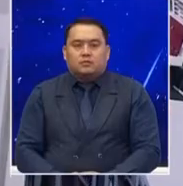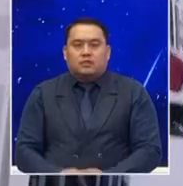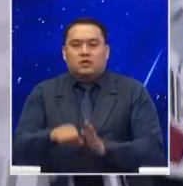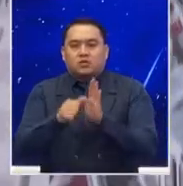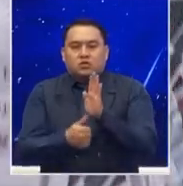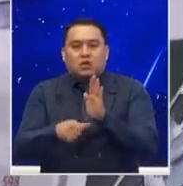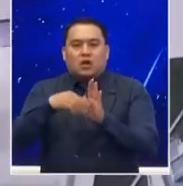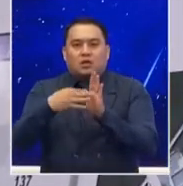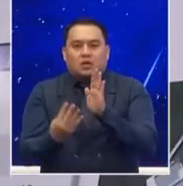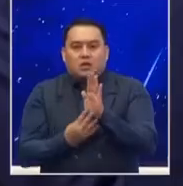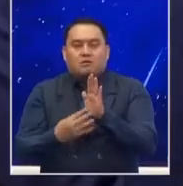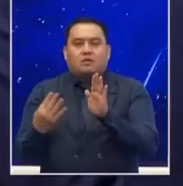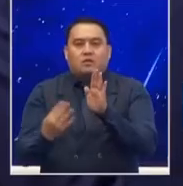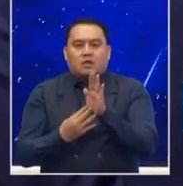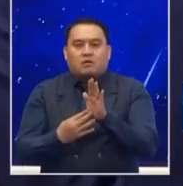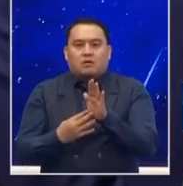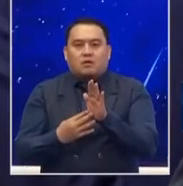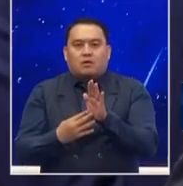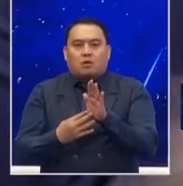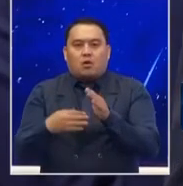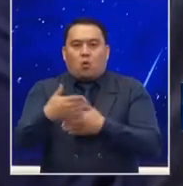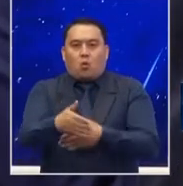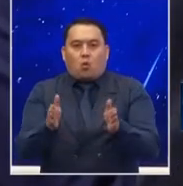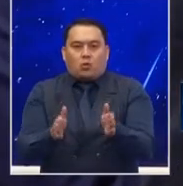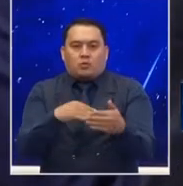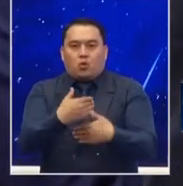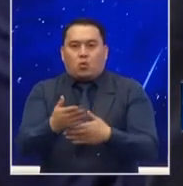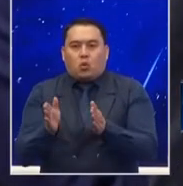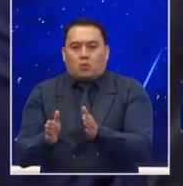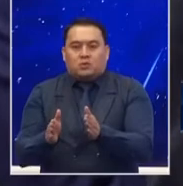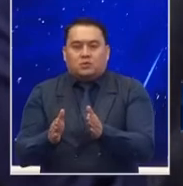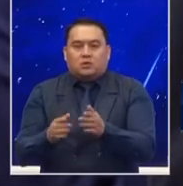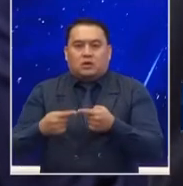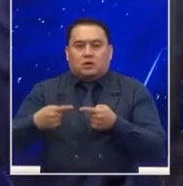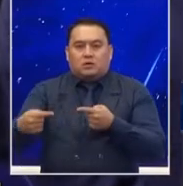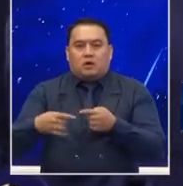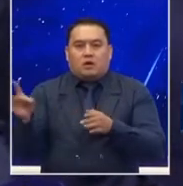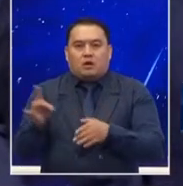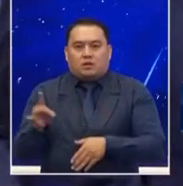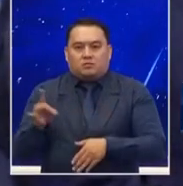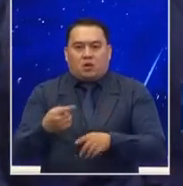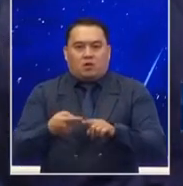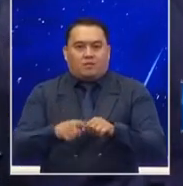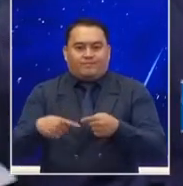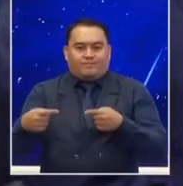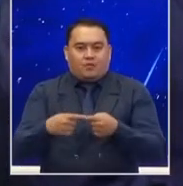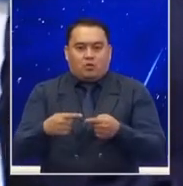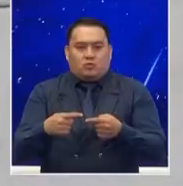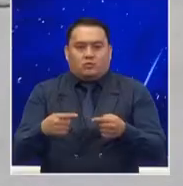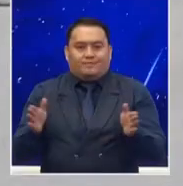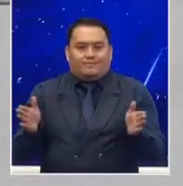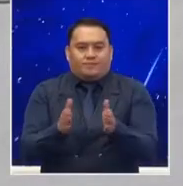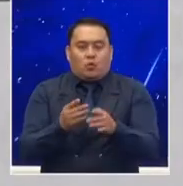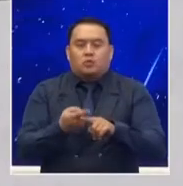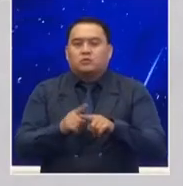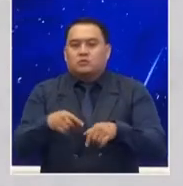16, 9 этажей. И вот так сплошные коробки вот так будут стоять. Именно расстояние, көрдің бе мені? Прямо тык-притык.